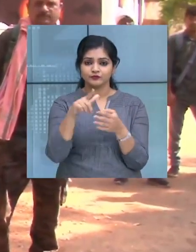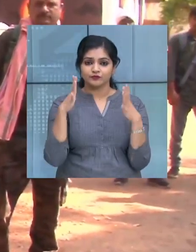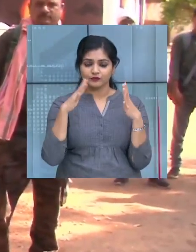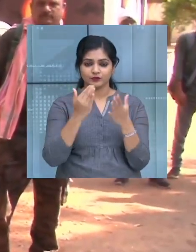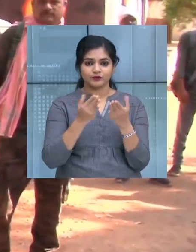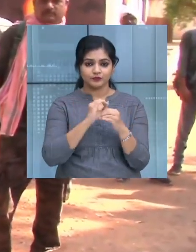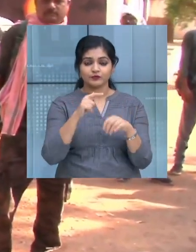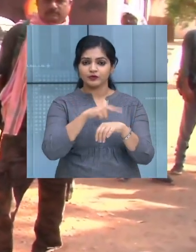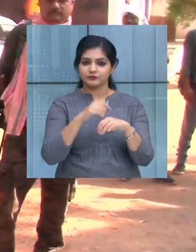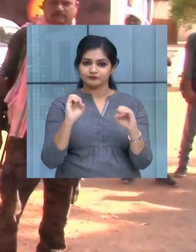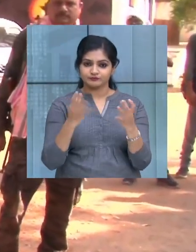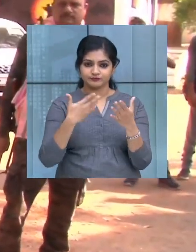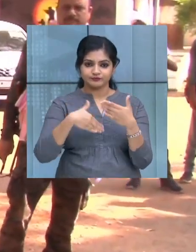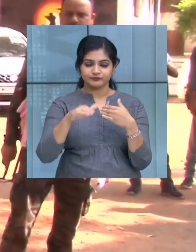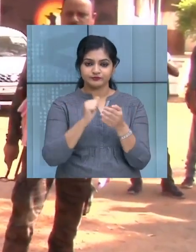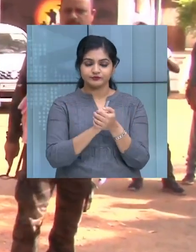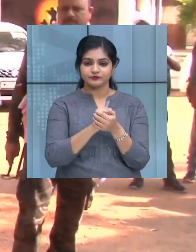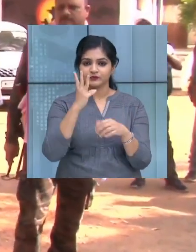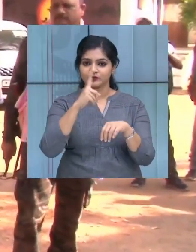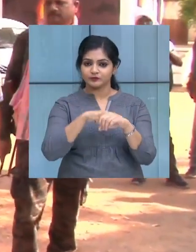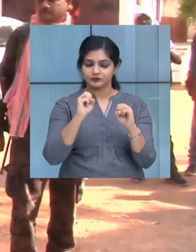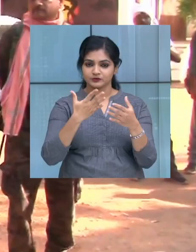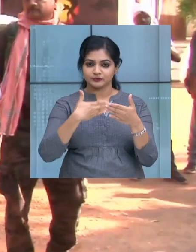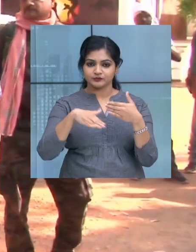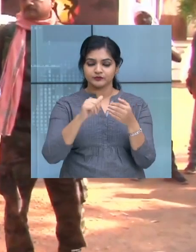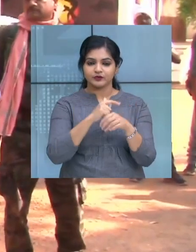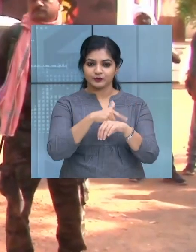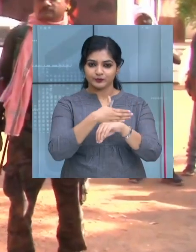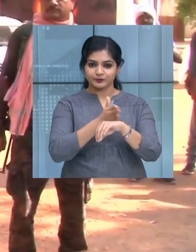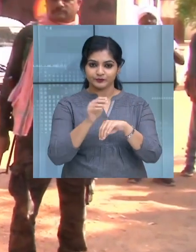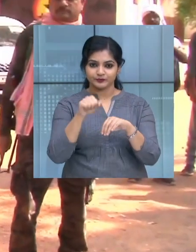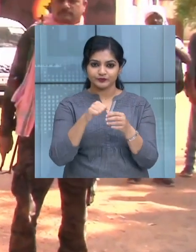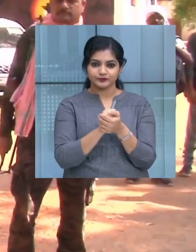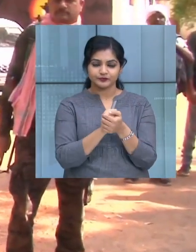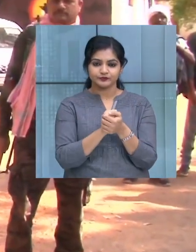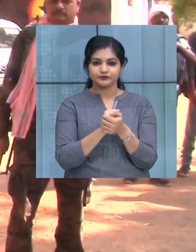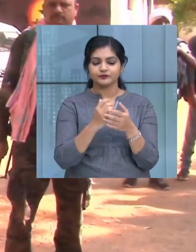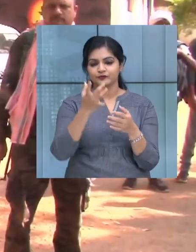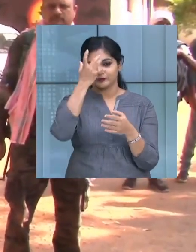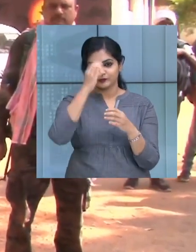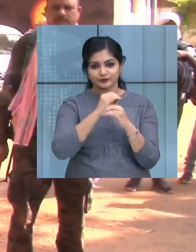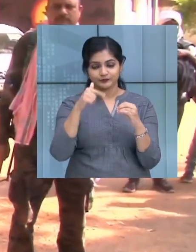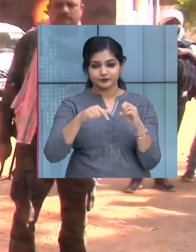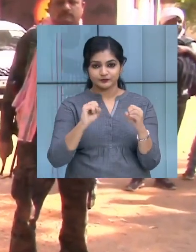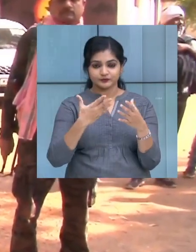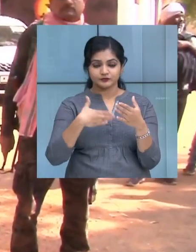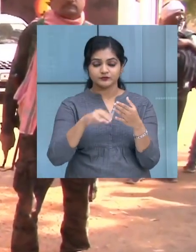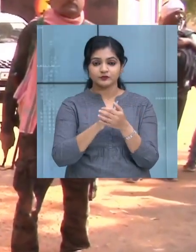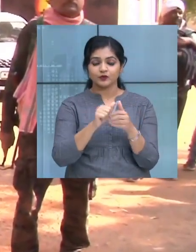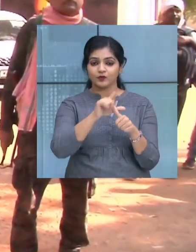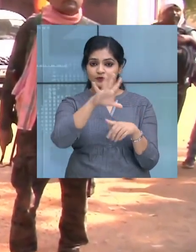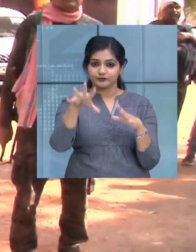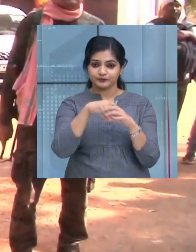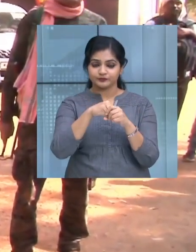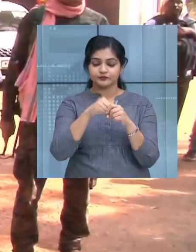जरूरत नहीं है. अभी टाइम हो गया है. हमें 3 बजे निकलना था लेकिन थोड़ा लेट हो गया है. कोई दिक्कत नहीं है. अभी सभी लोग साथ